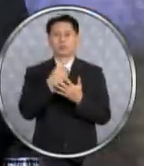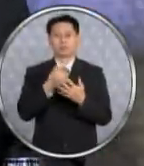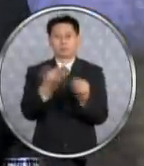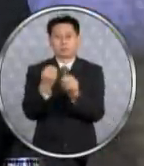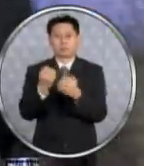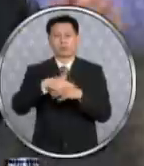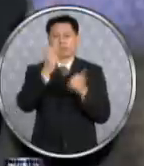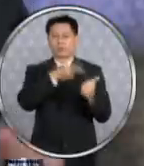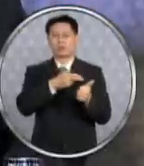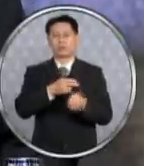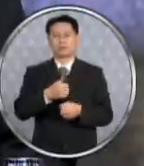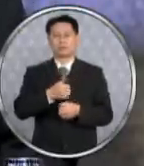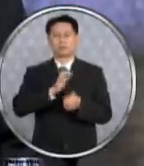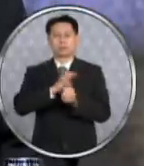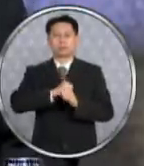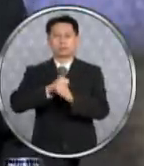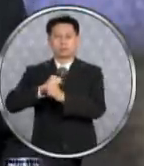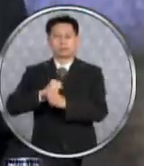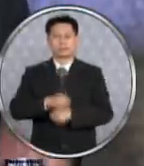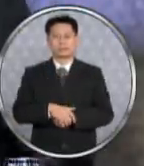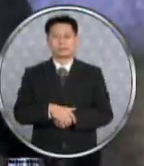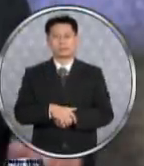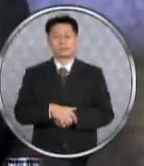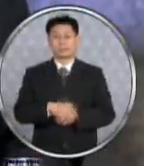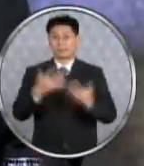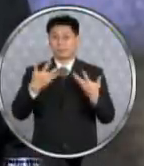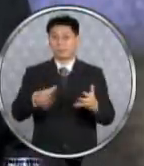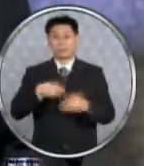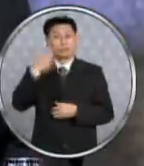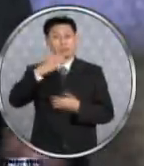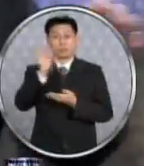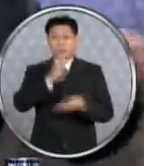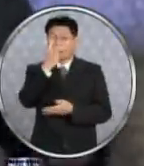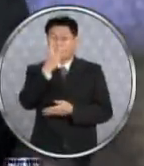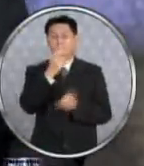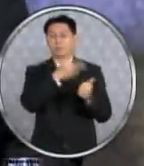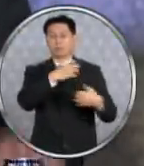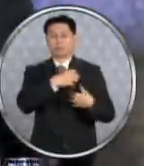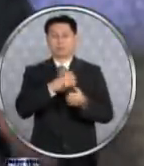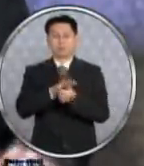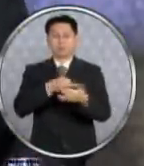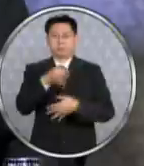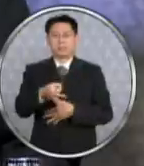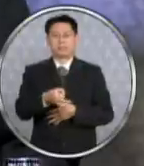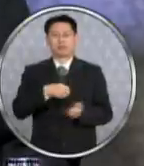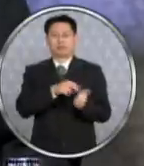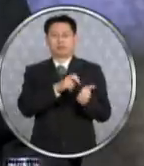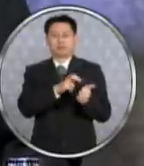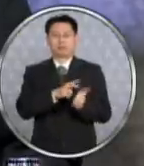军队，会去当清道夫。我们卖不出去水果的时候，会请我们的军队来变成大胃